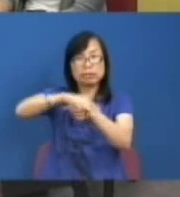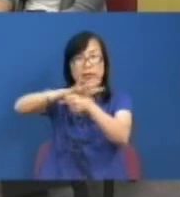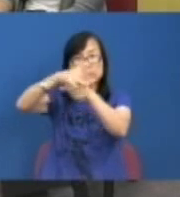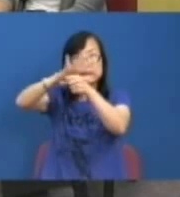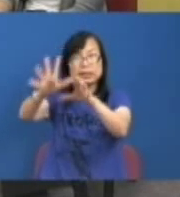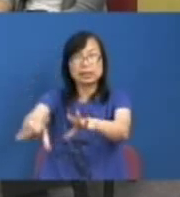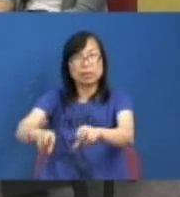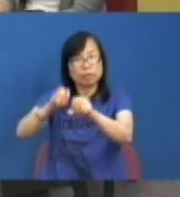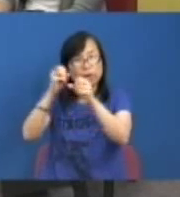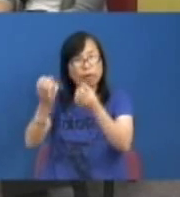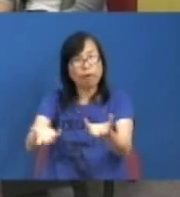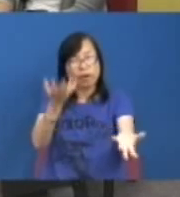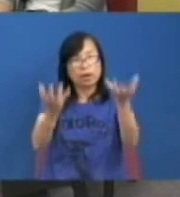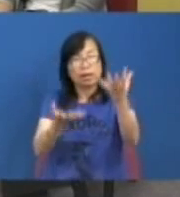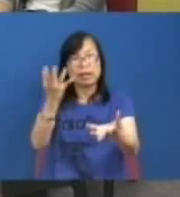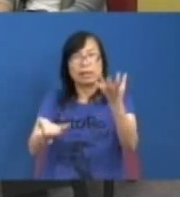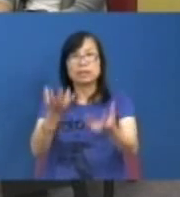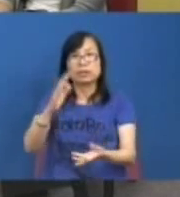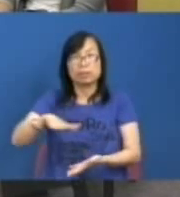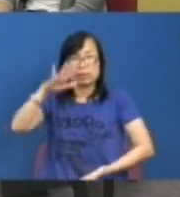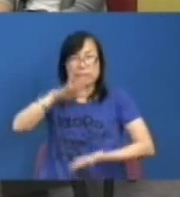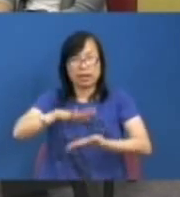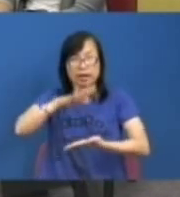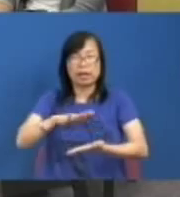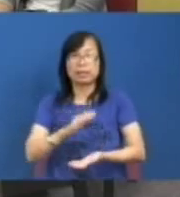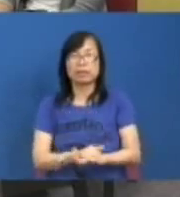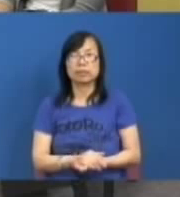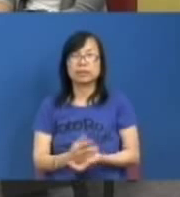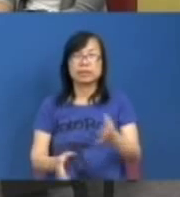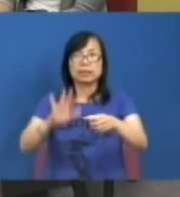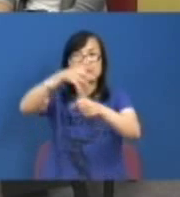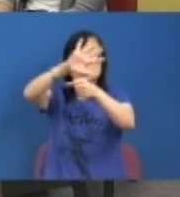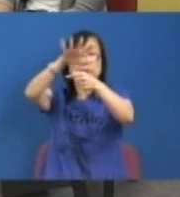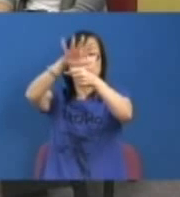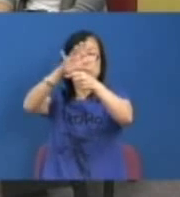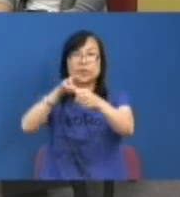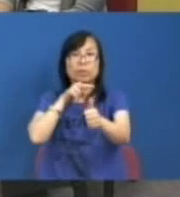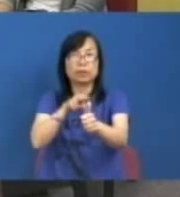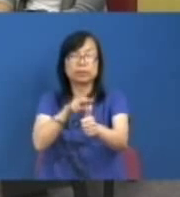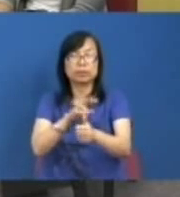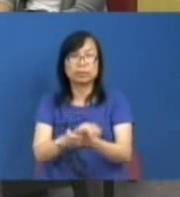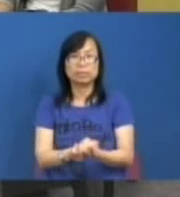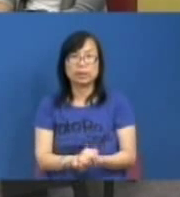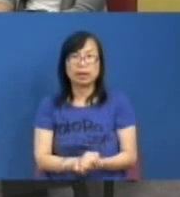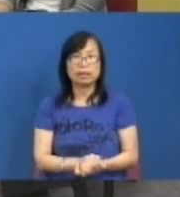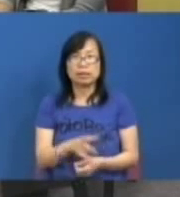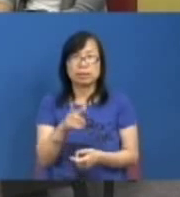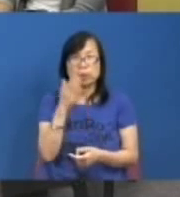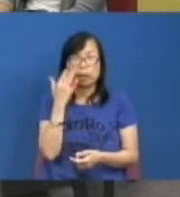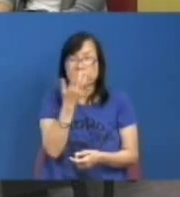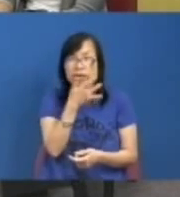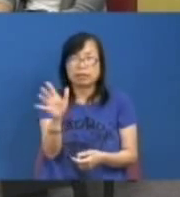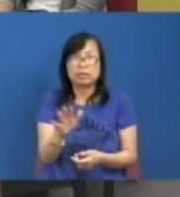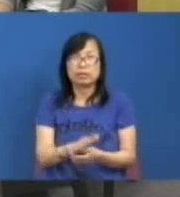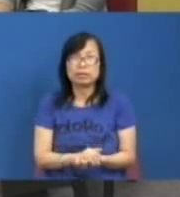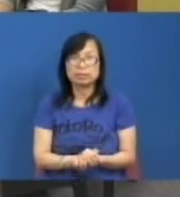就不切實際嘅、 嗯， 因為嗰關於個氣壓問題同埋嗰個直升機嗰個操控問題咧，呢、這個就係最係冇辦法先得個辦法咯、